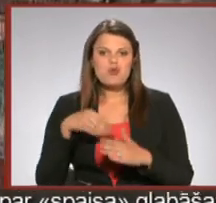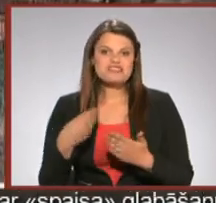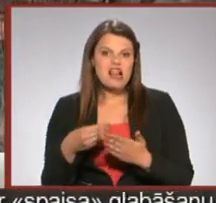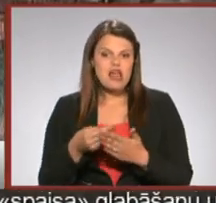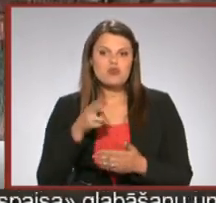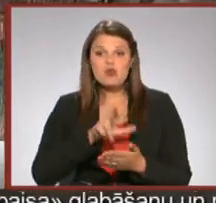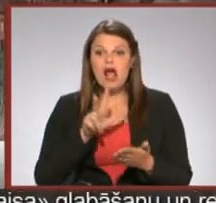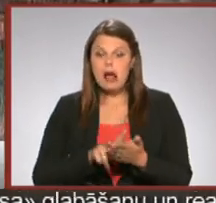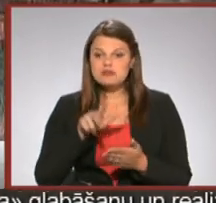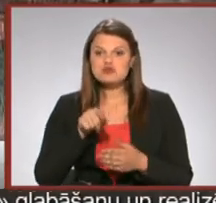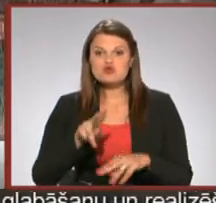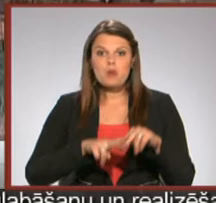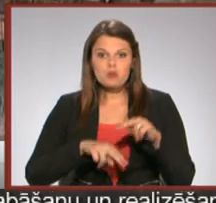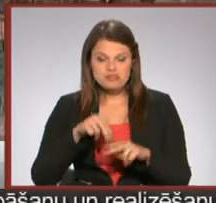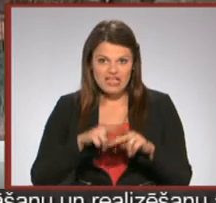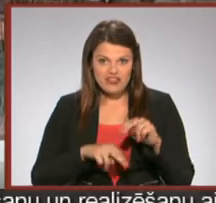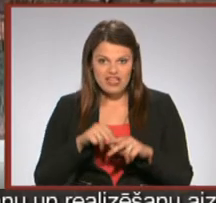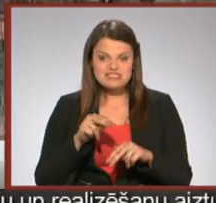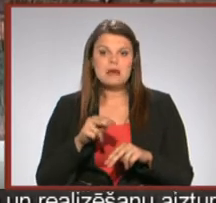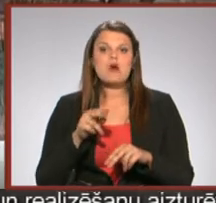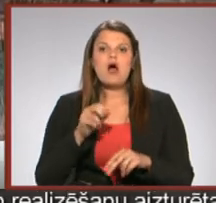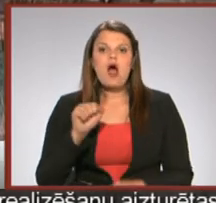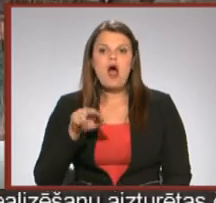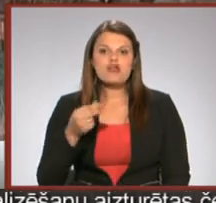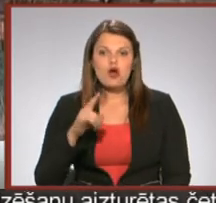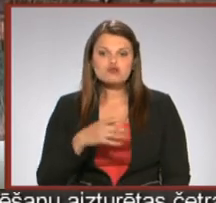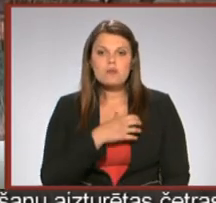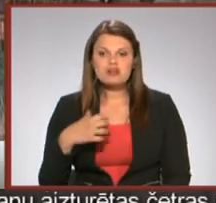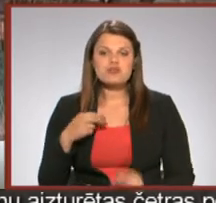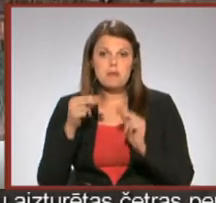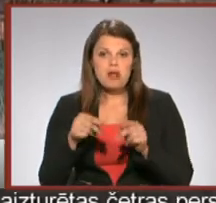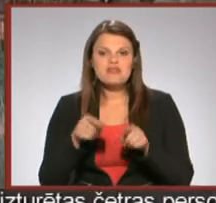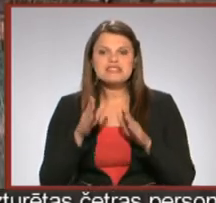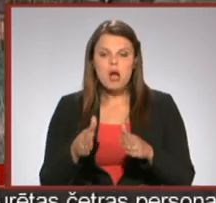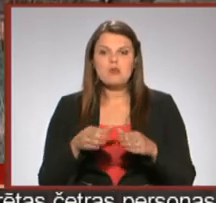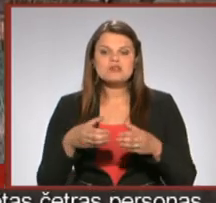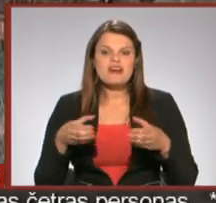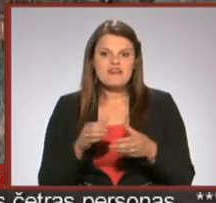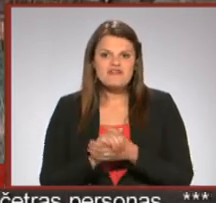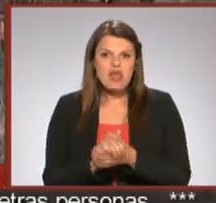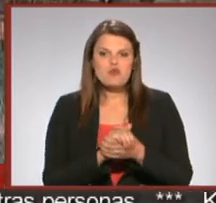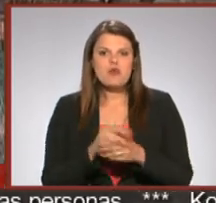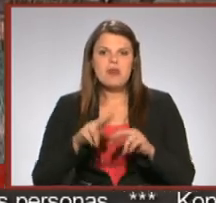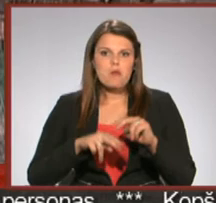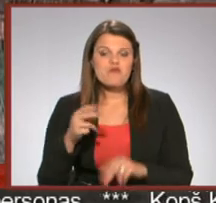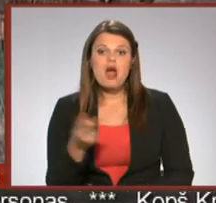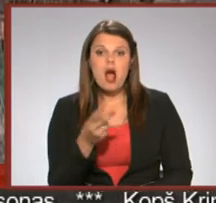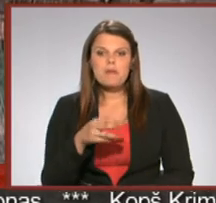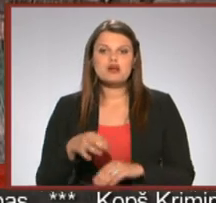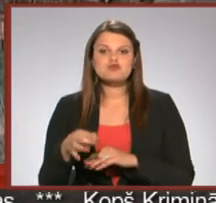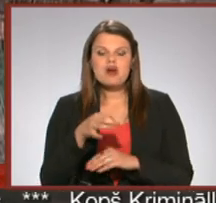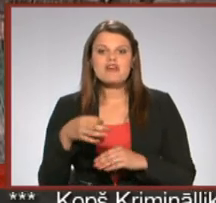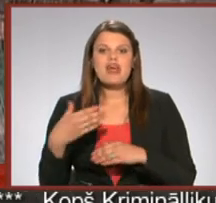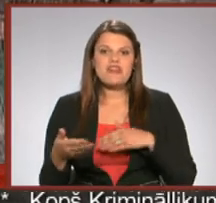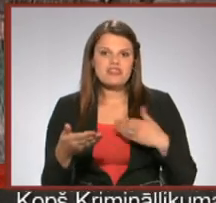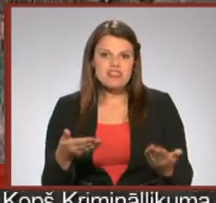liederību un apstiprinās šo būvu celtniecībai, Ādažu pašvaldība paļāvās, ka tā būs vienota būve abās novada teritorijās,